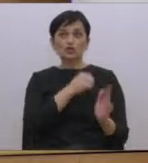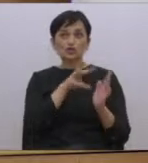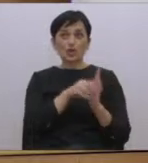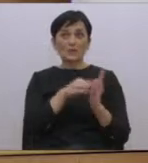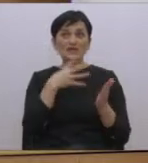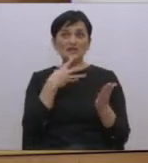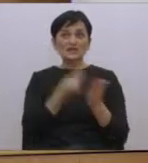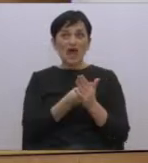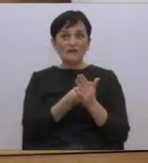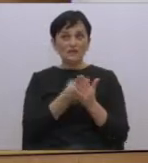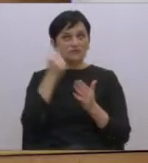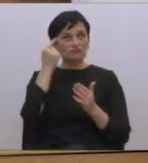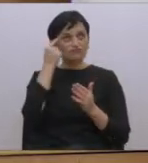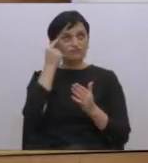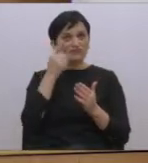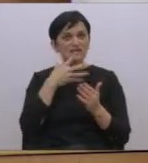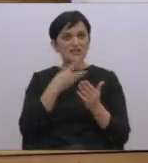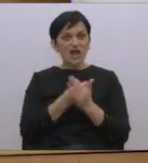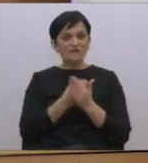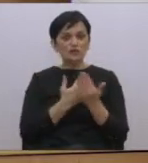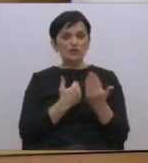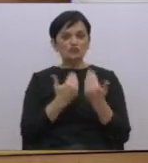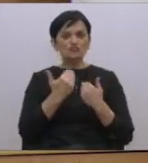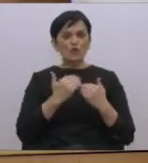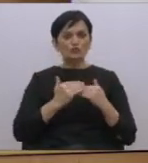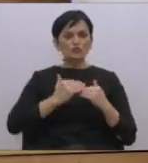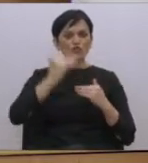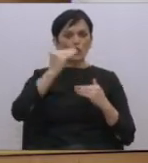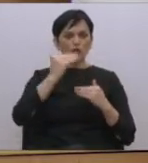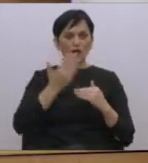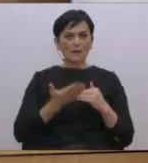telitavi, șegnebit, telitavi, moțodebit, telitavi,